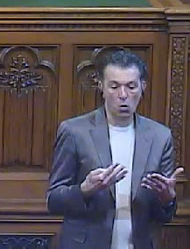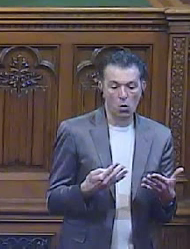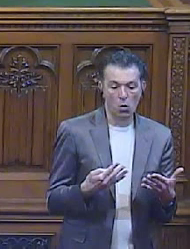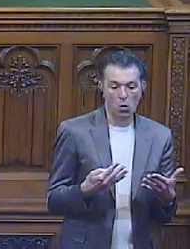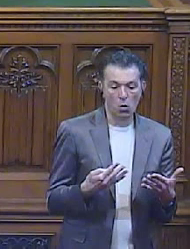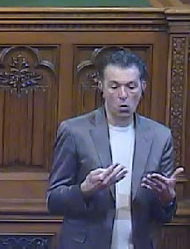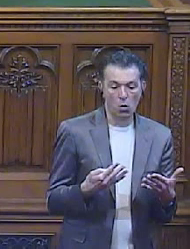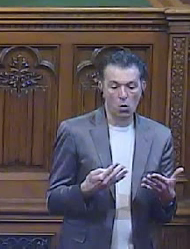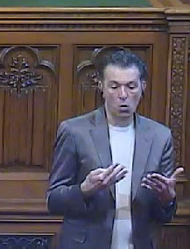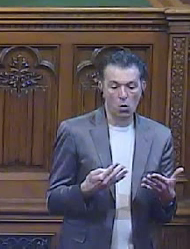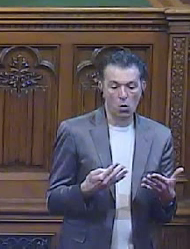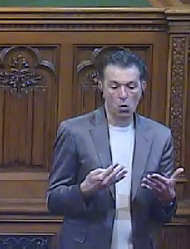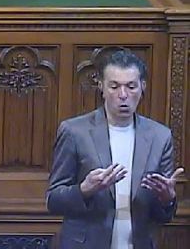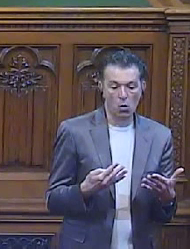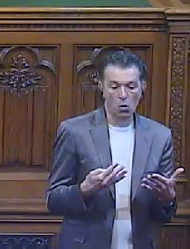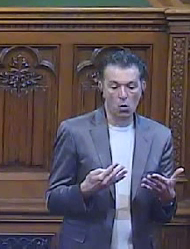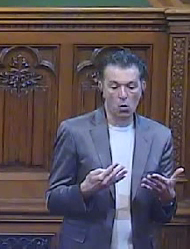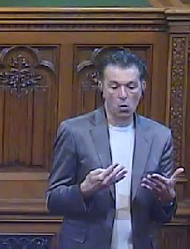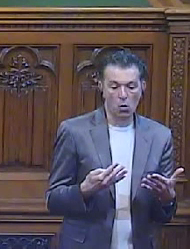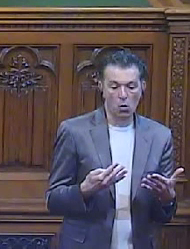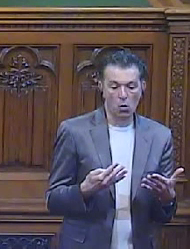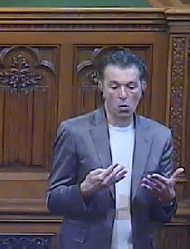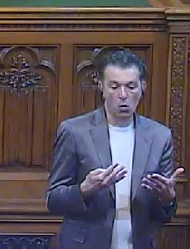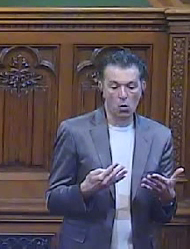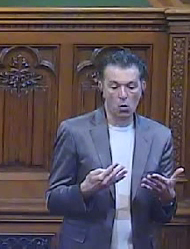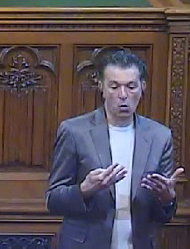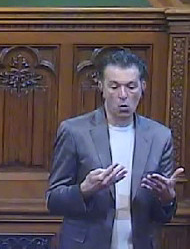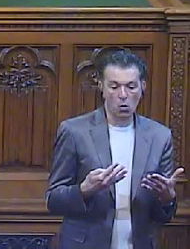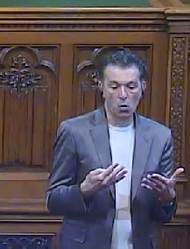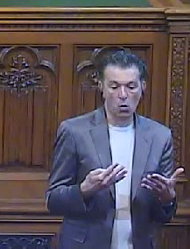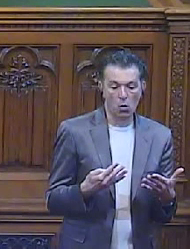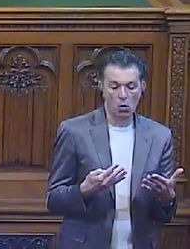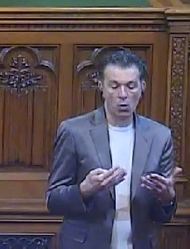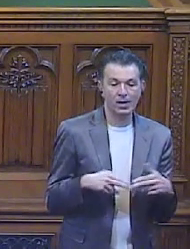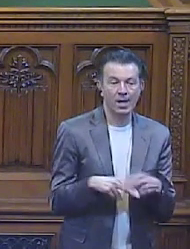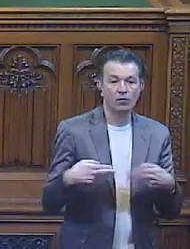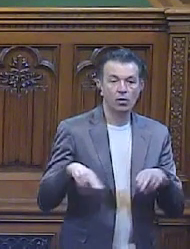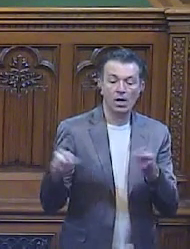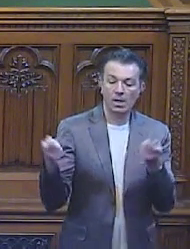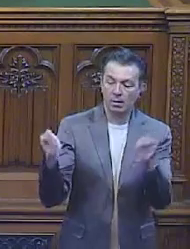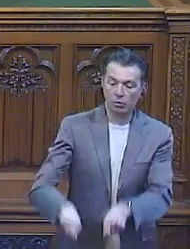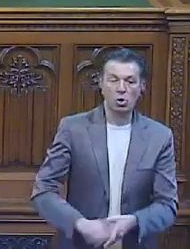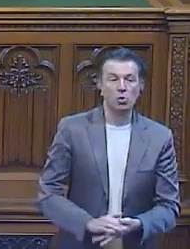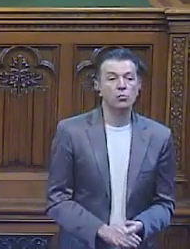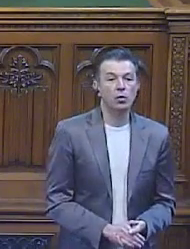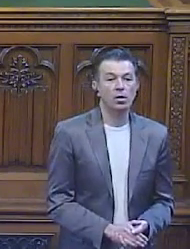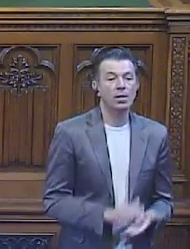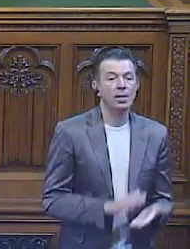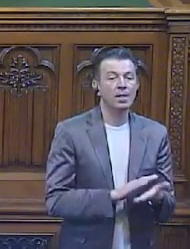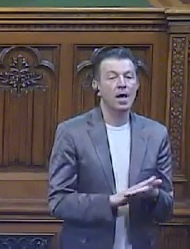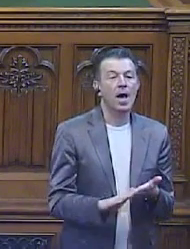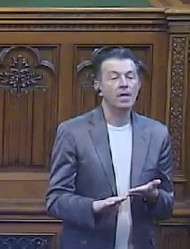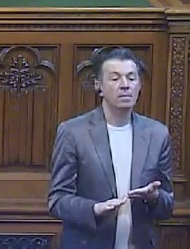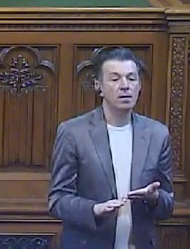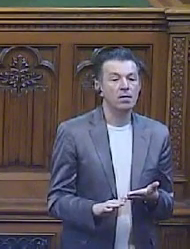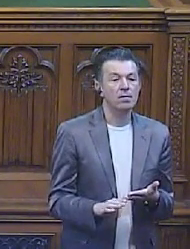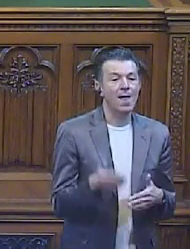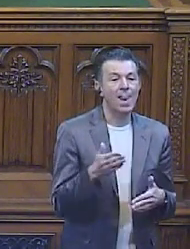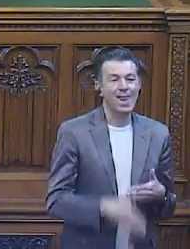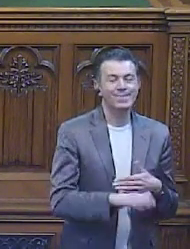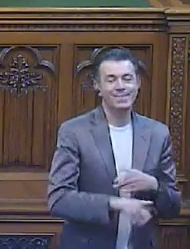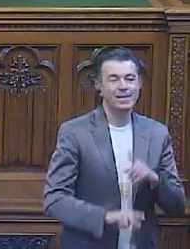die Ausbildungsgarantie für alle. Ein Beschluss der Nationalrat, das gratis verpflichtende